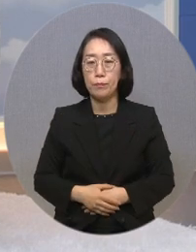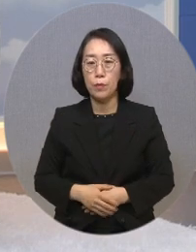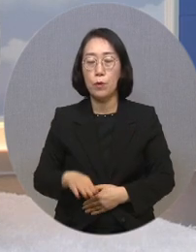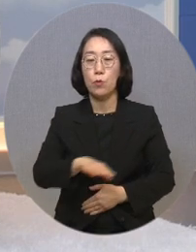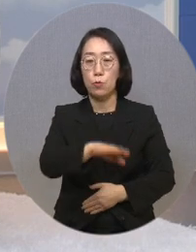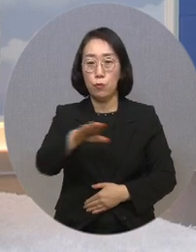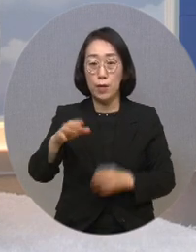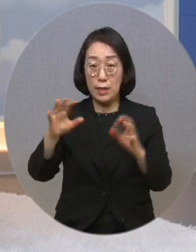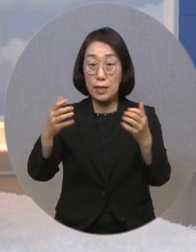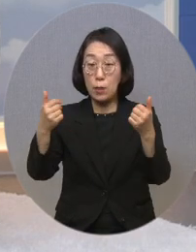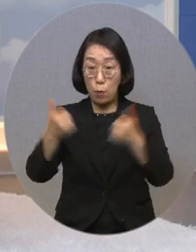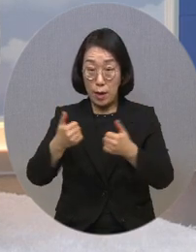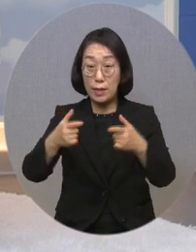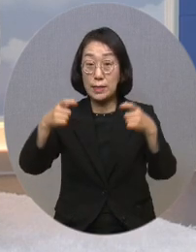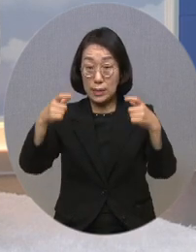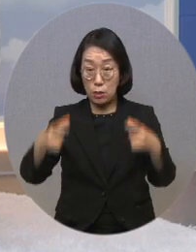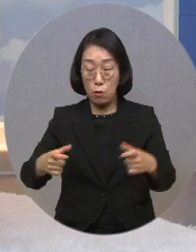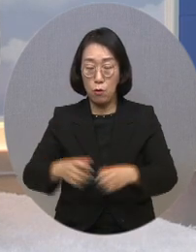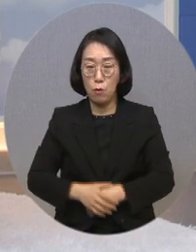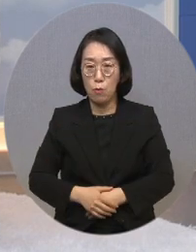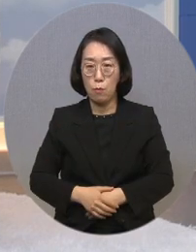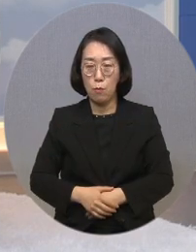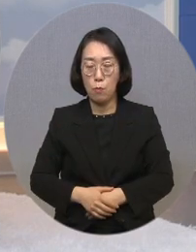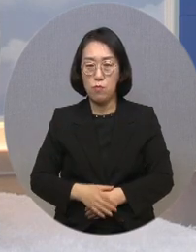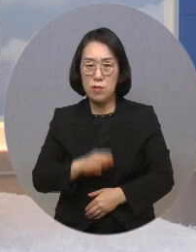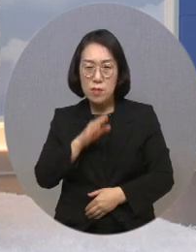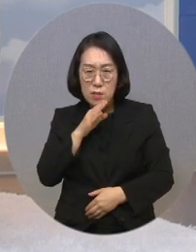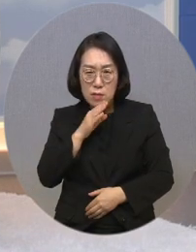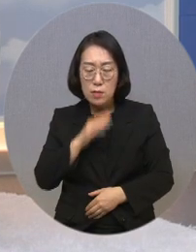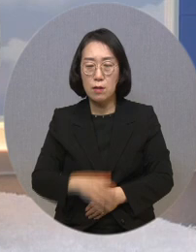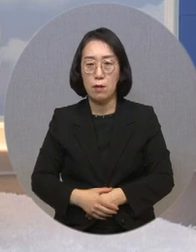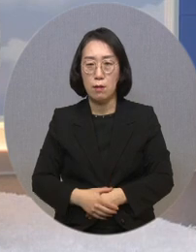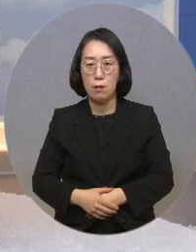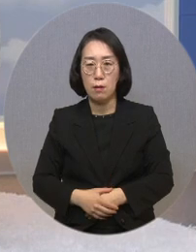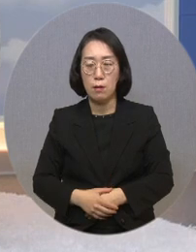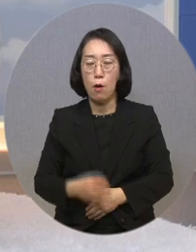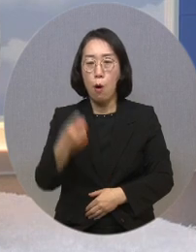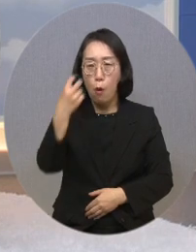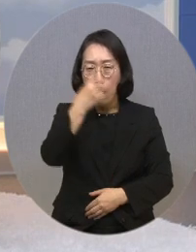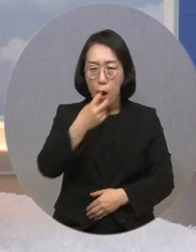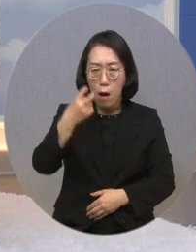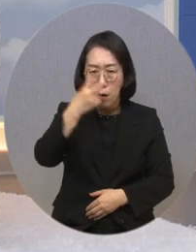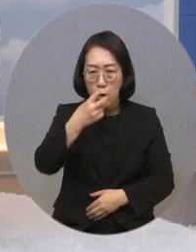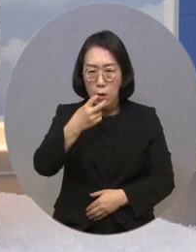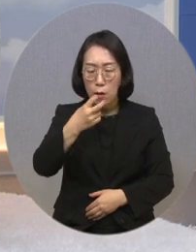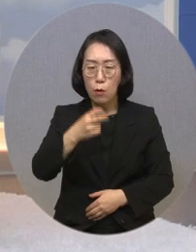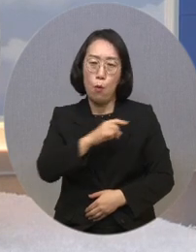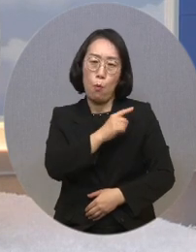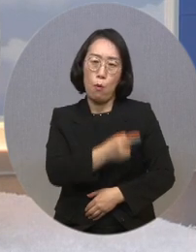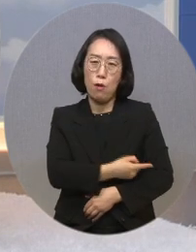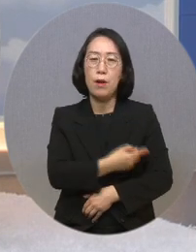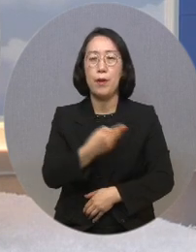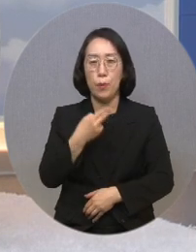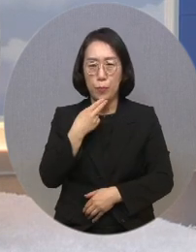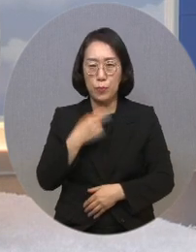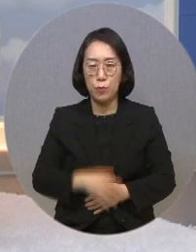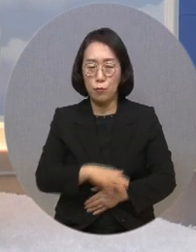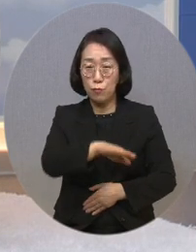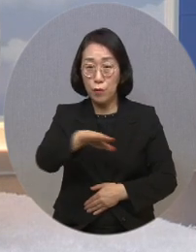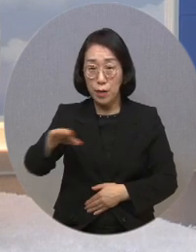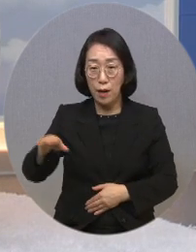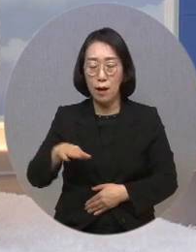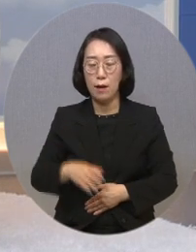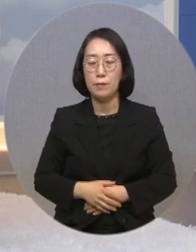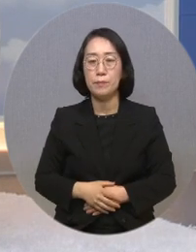의회가 이제 뭐 집행 권한을 가진 것도 아니고 또 관리 감독권이 있는 것도 아닙니다. 그래서 저희들이 뭔가